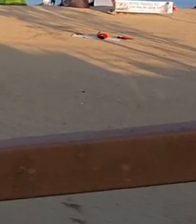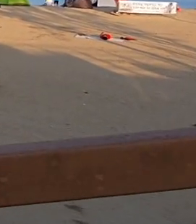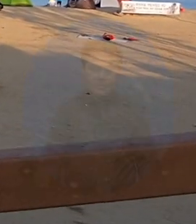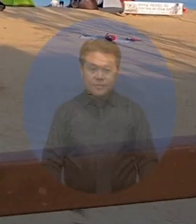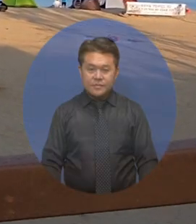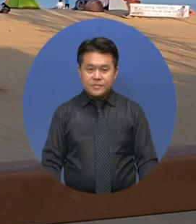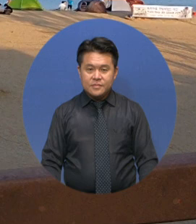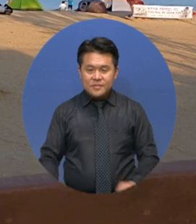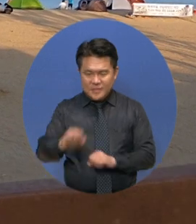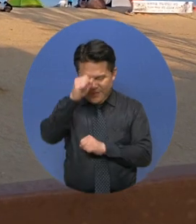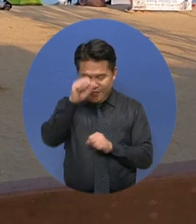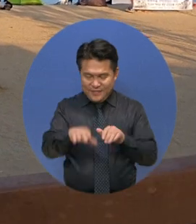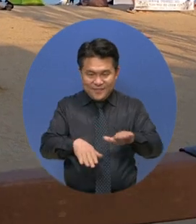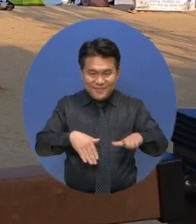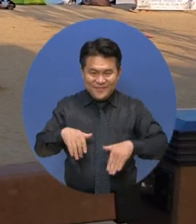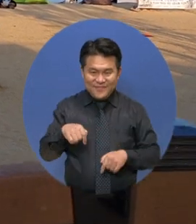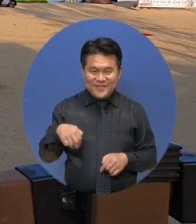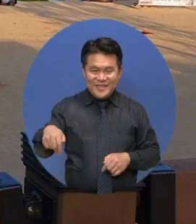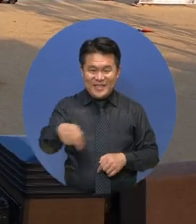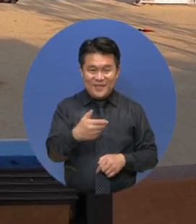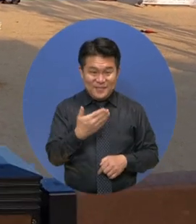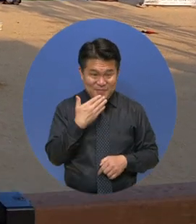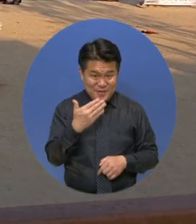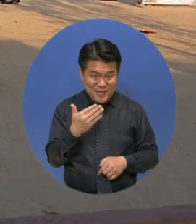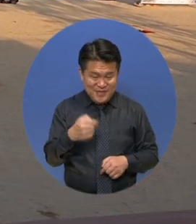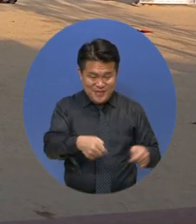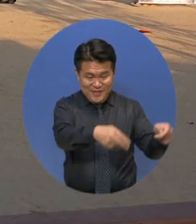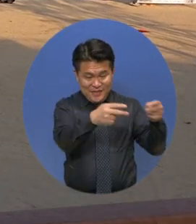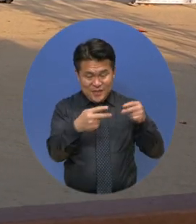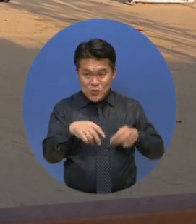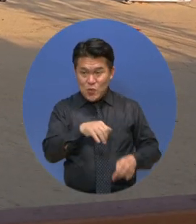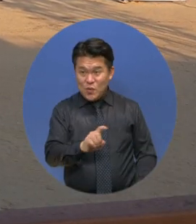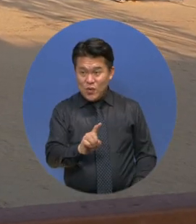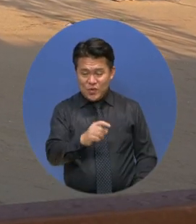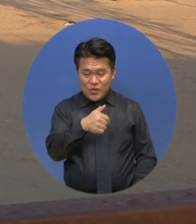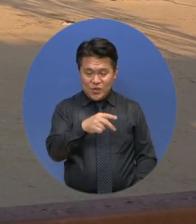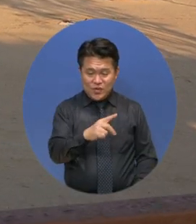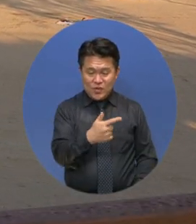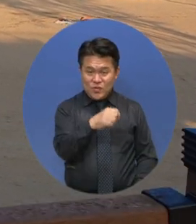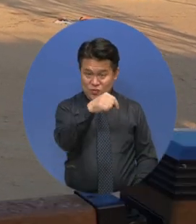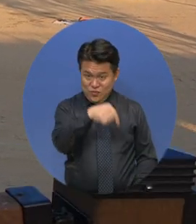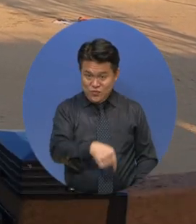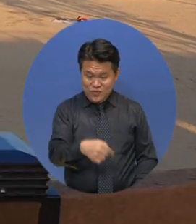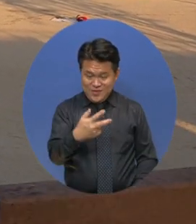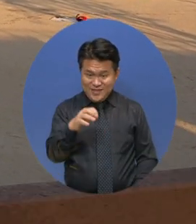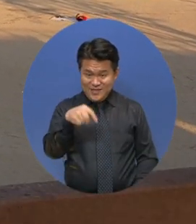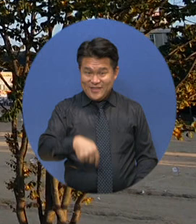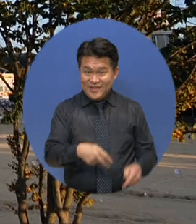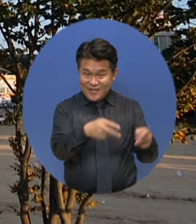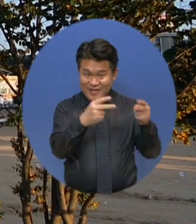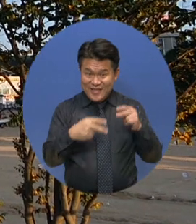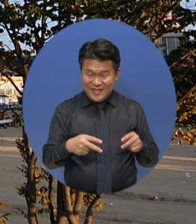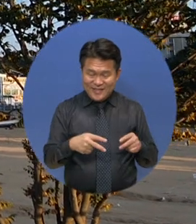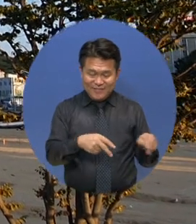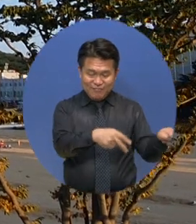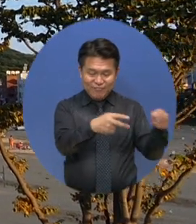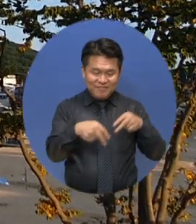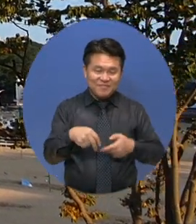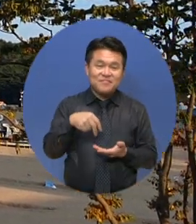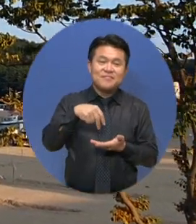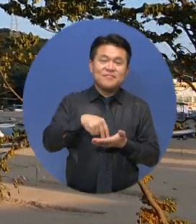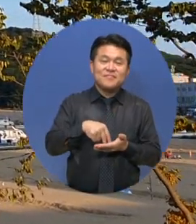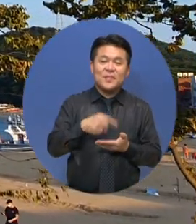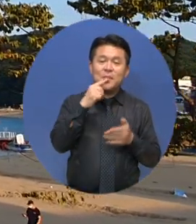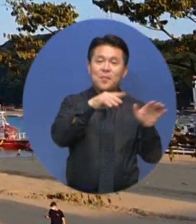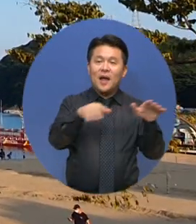맨발로 산책할 수 있게 만들어 놓은 견우와 직녀 다리에 올라가서 바다를 바라보니 높지 않은 높이임에도